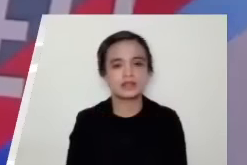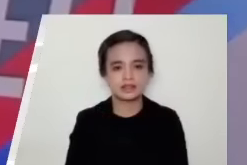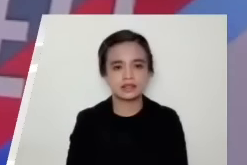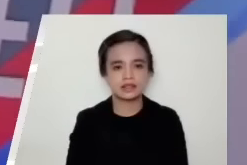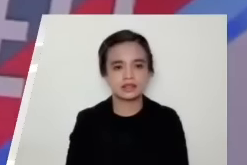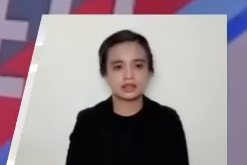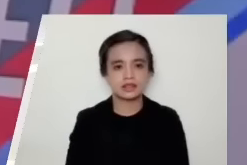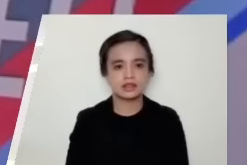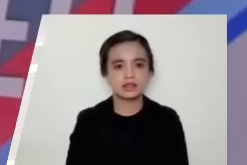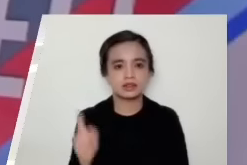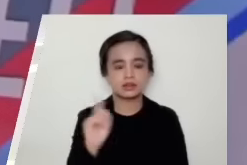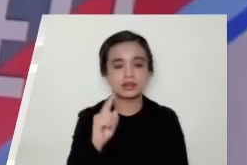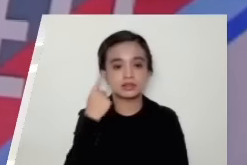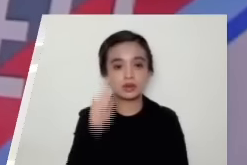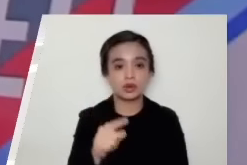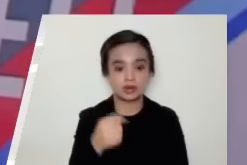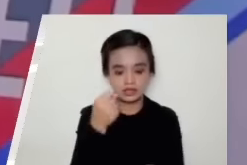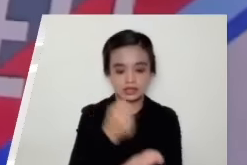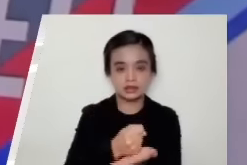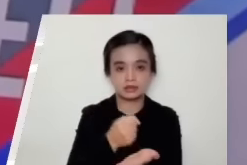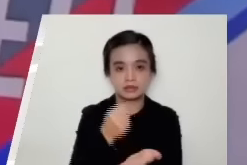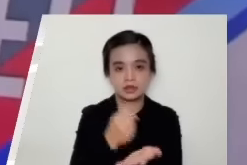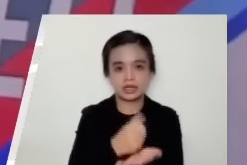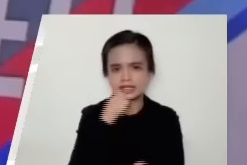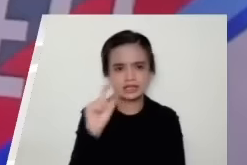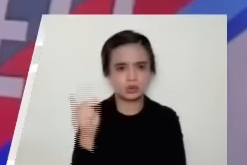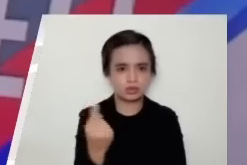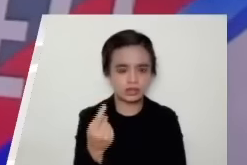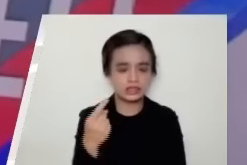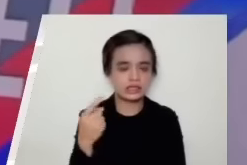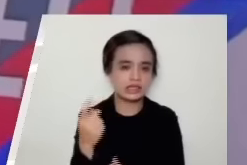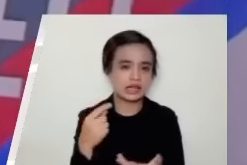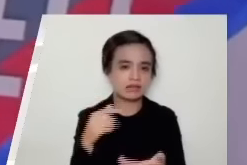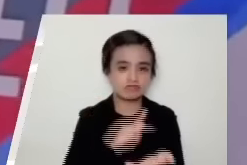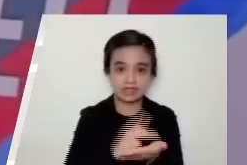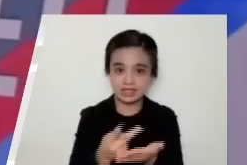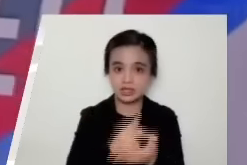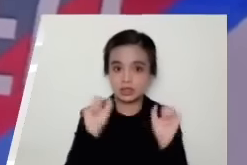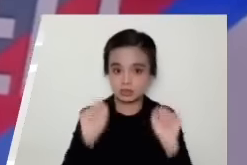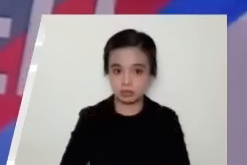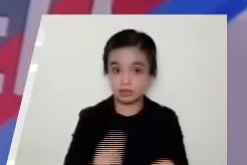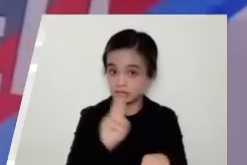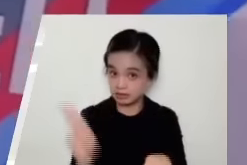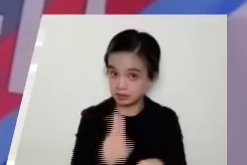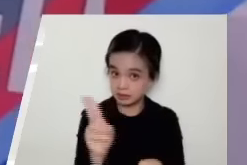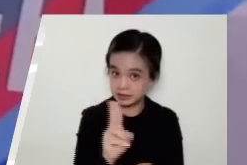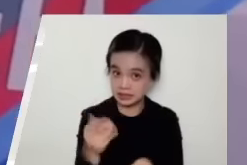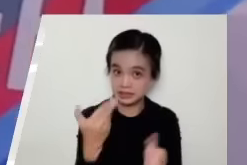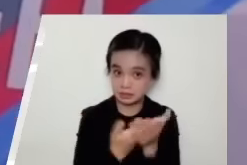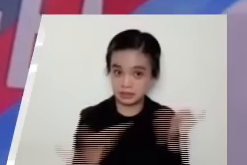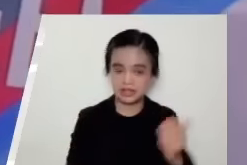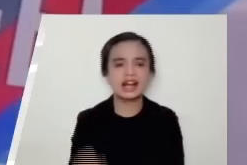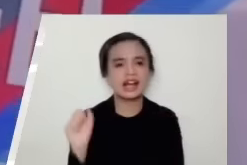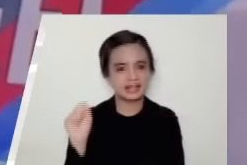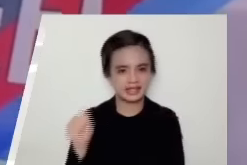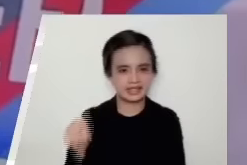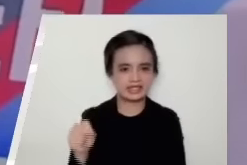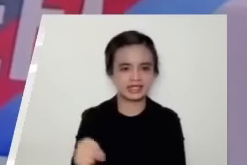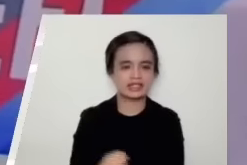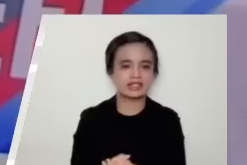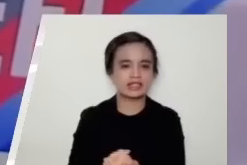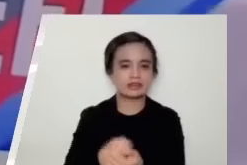pampalasang bawang, hindi lang bida sa kusina. Aba, pwede rin daw gawing mga kagamitan sa bahay. Oo nga eh. Itong bawang of a